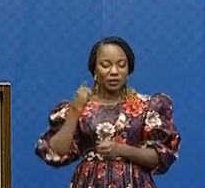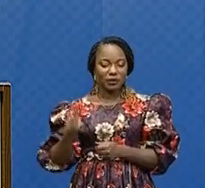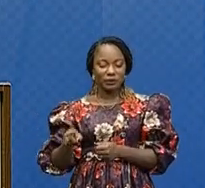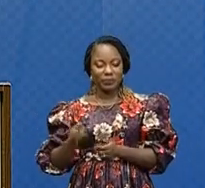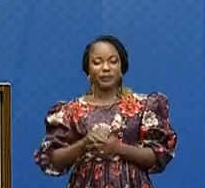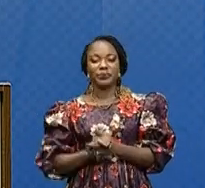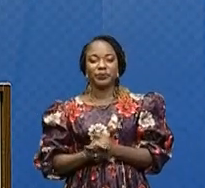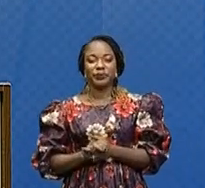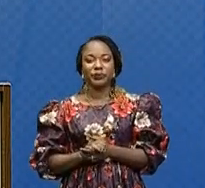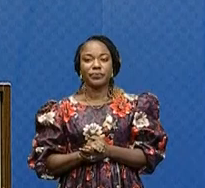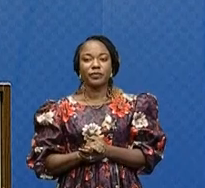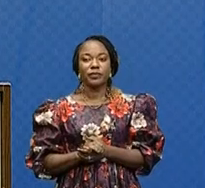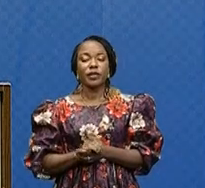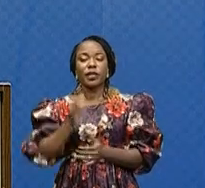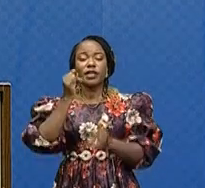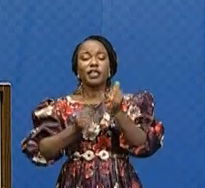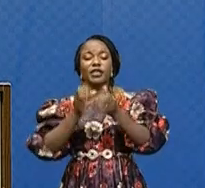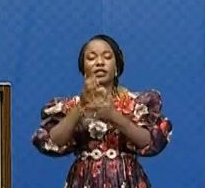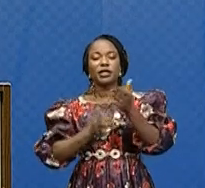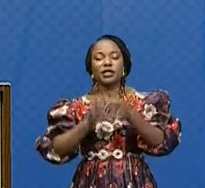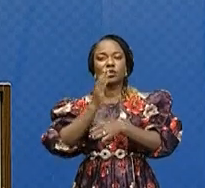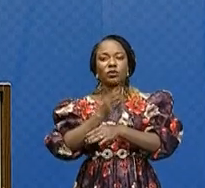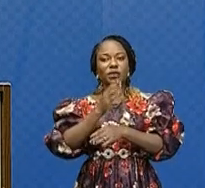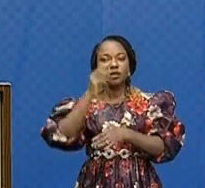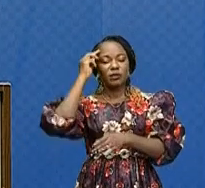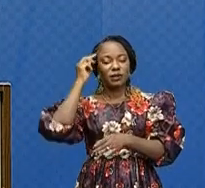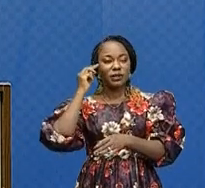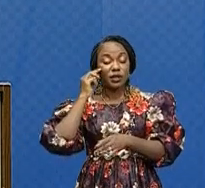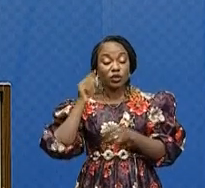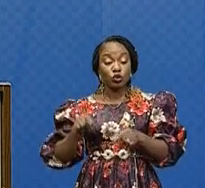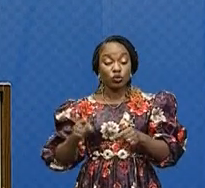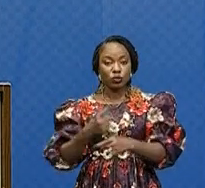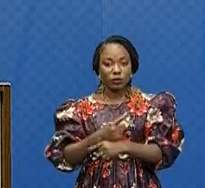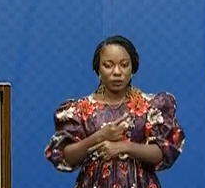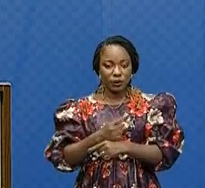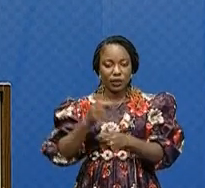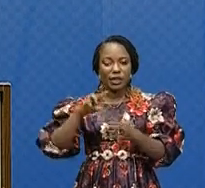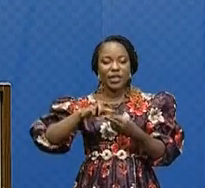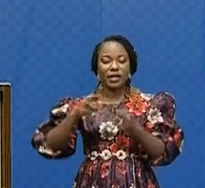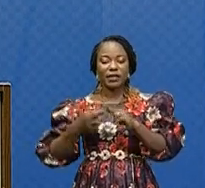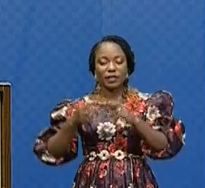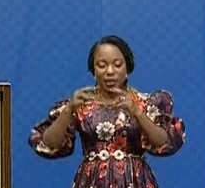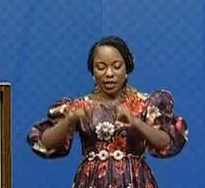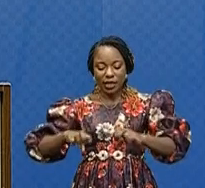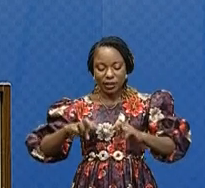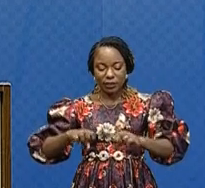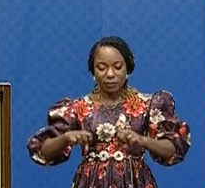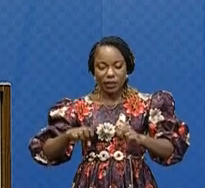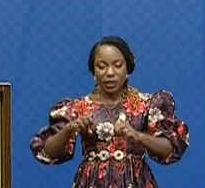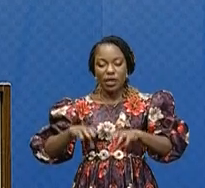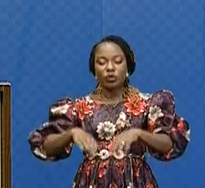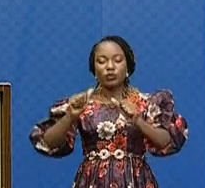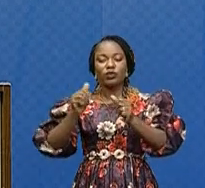ministres. Dernier chapitre du Conseil des ministres de ce jour, relatif à l'examen et à l'adoption des